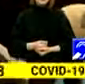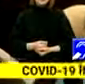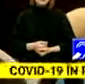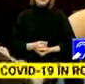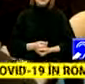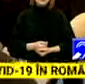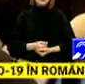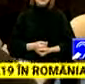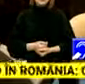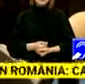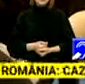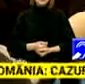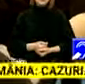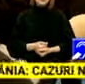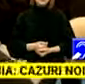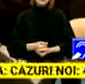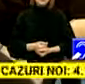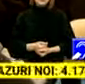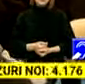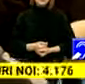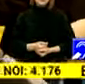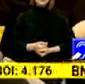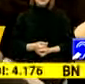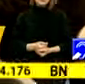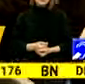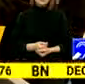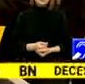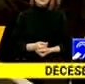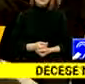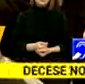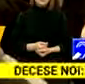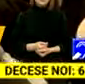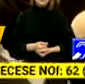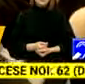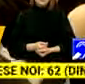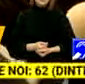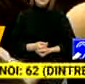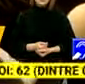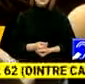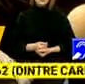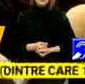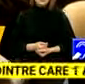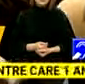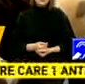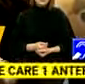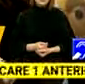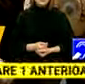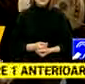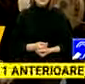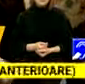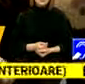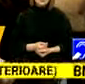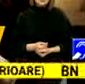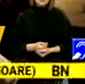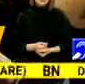us. We either. We are peaceful. We love all